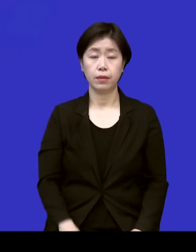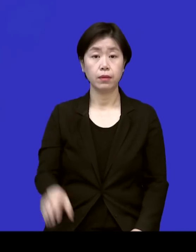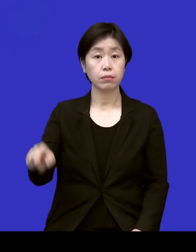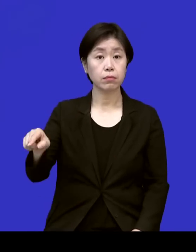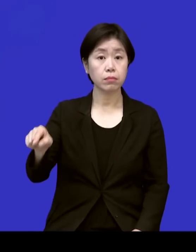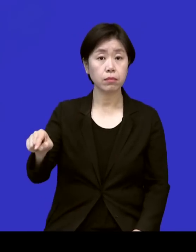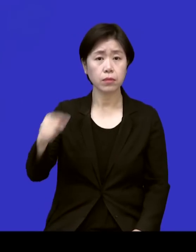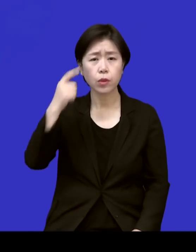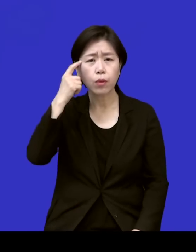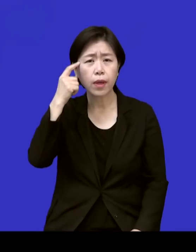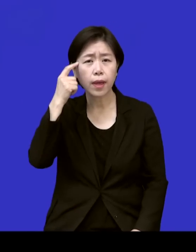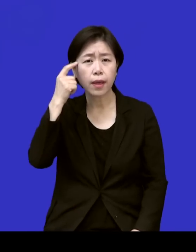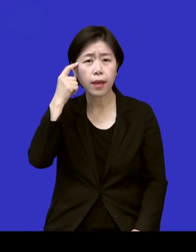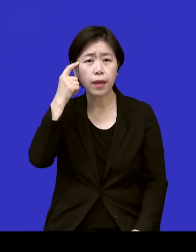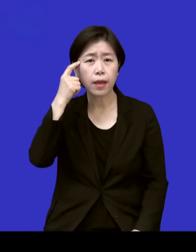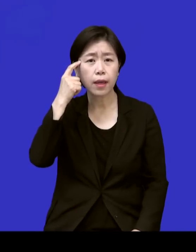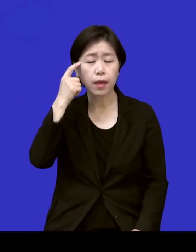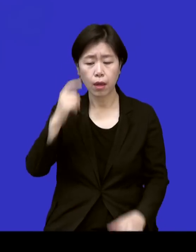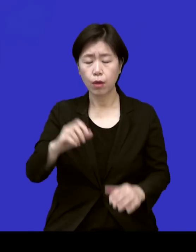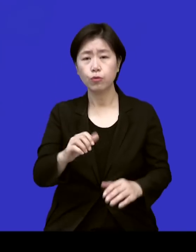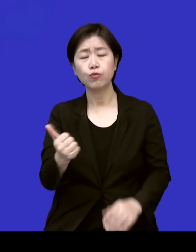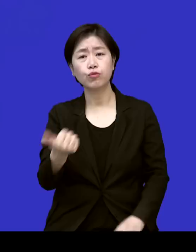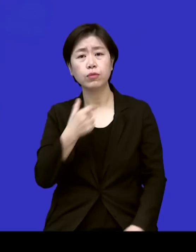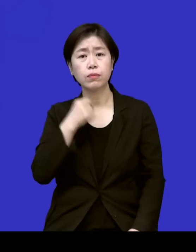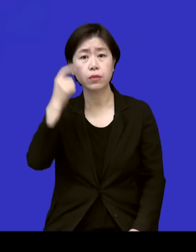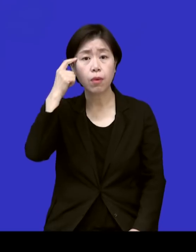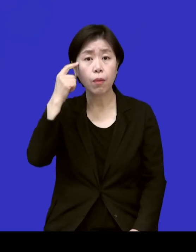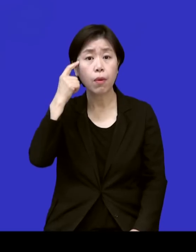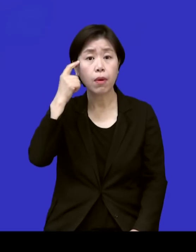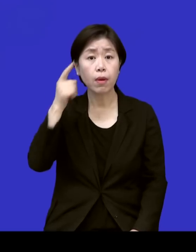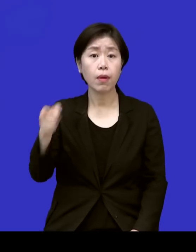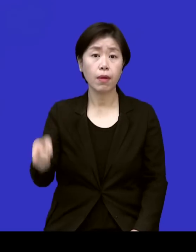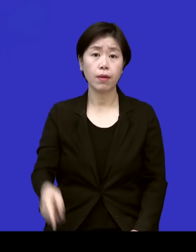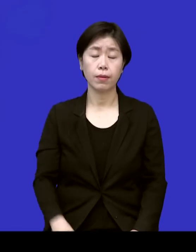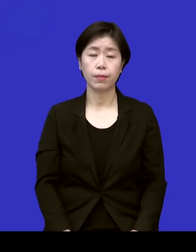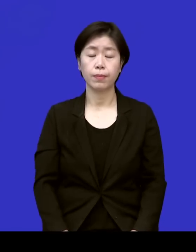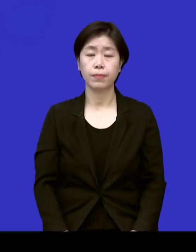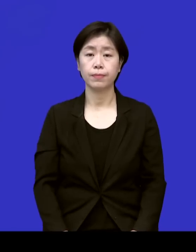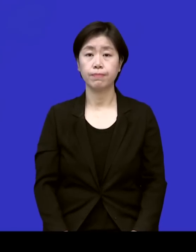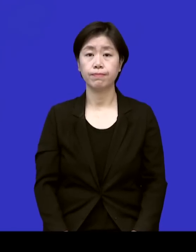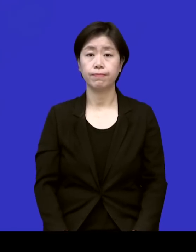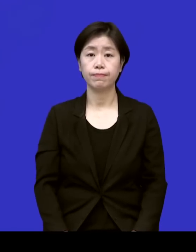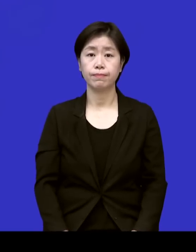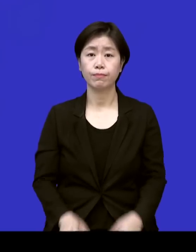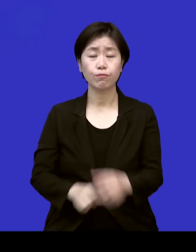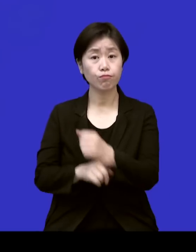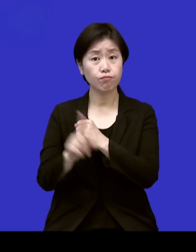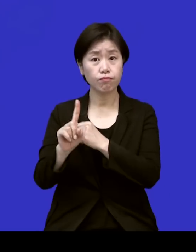상처를 받고 세상을 떠나고 싶게끔 마음에 든 이유가 뭘까요?